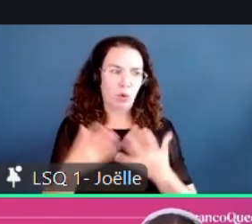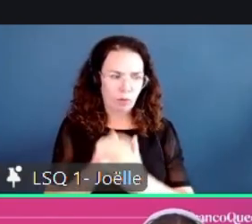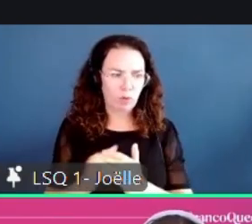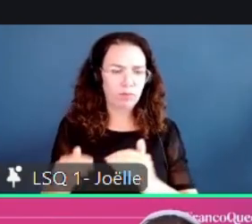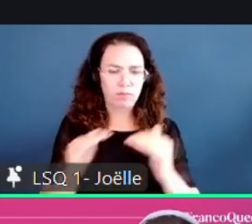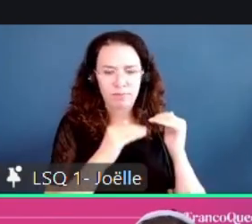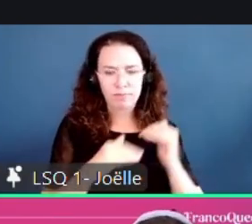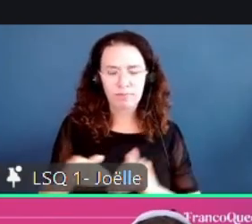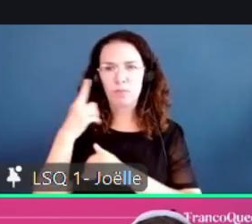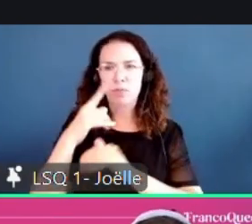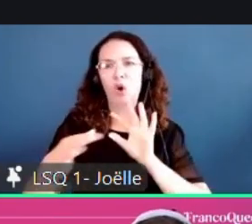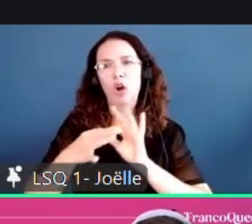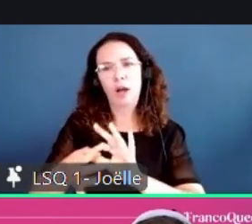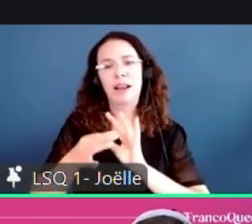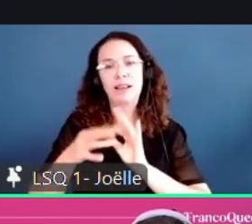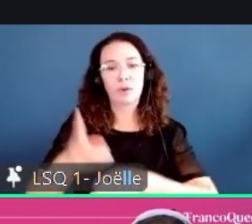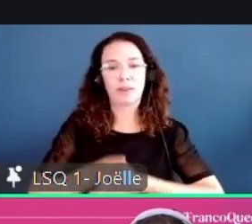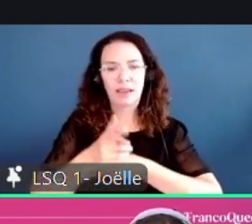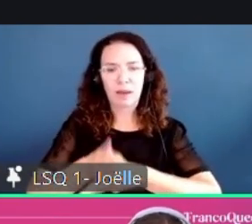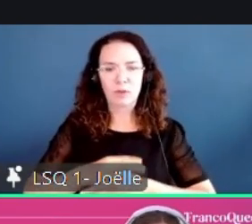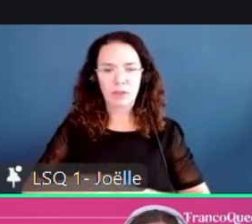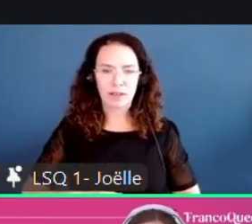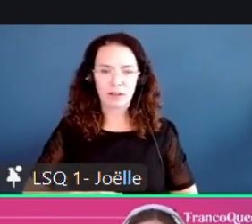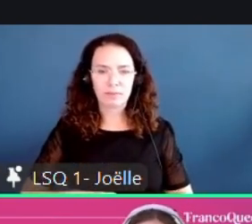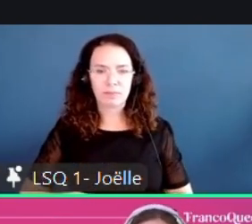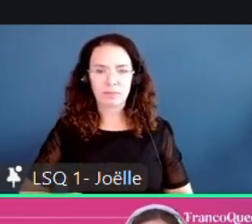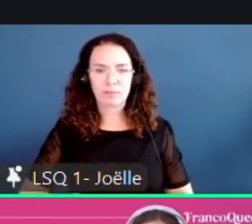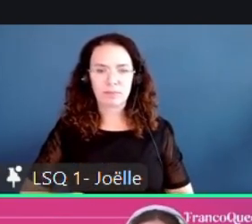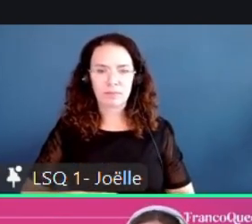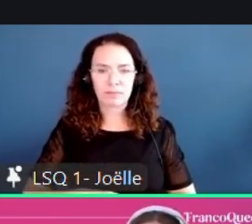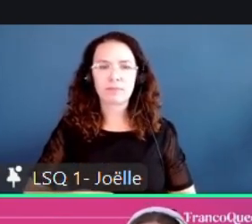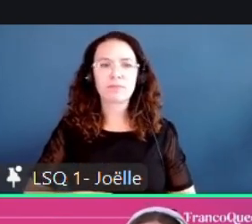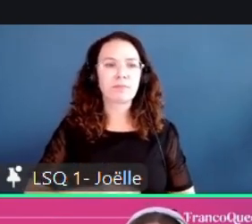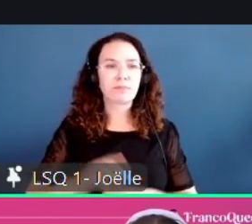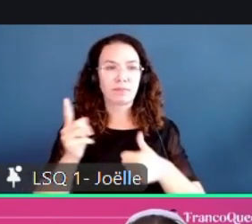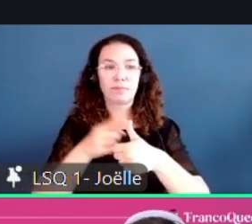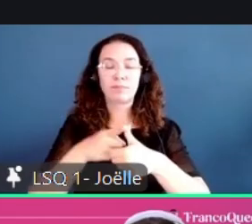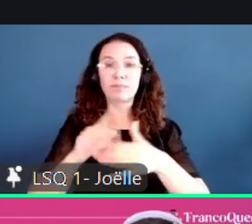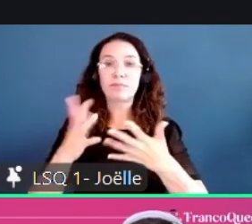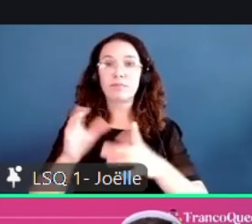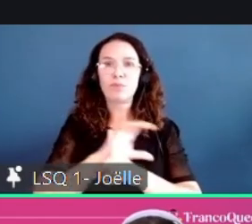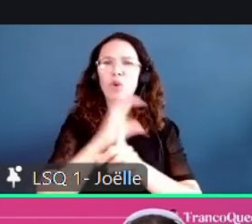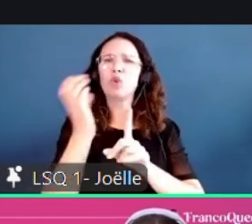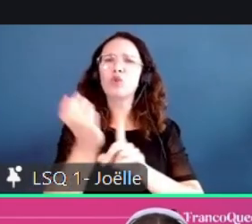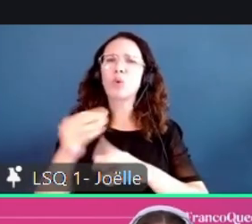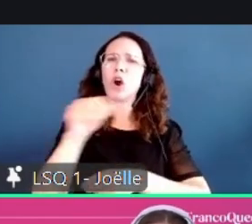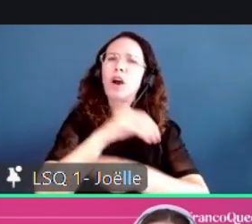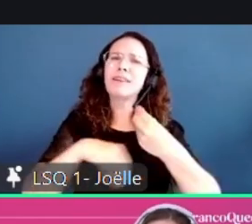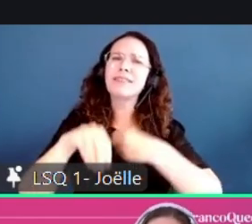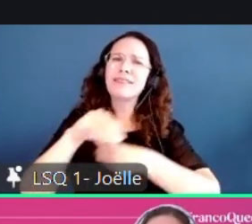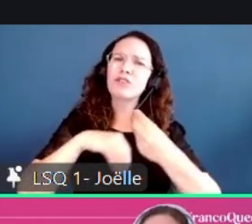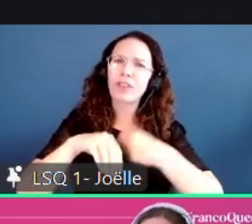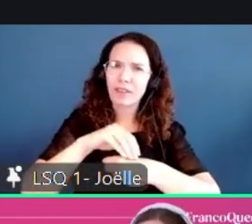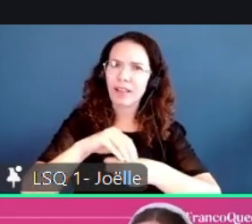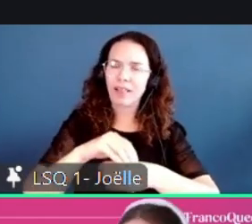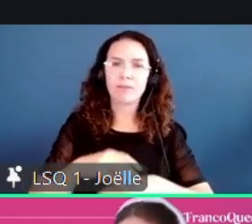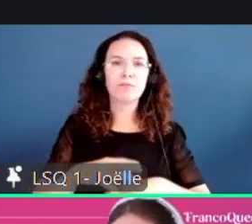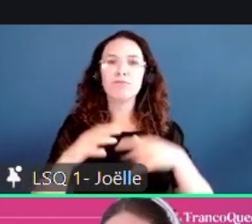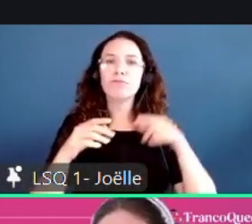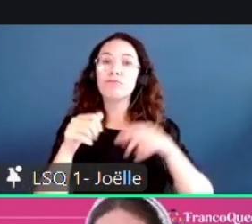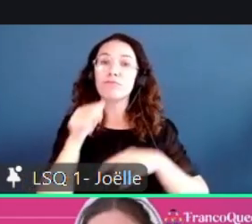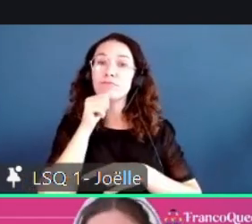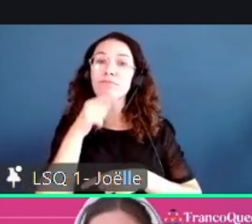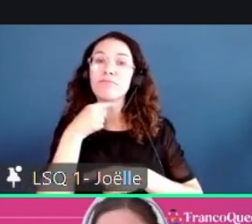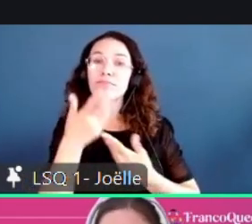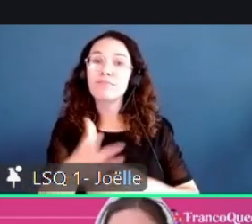pour la relation thérapeutique. Donc, le premier pilier, c'est la culture organisationnelle. Donc, comme on l'a mentionné